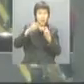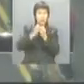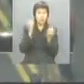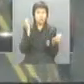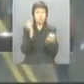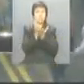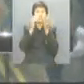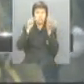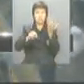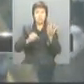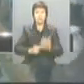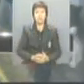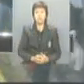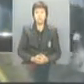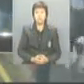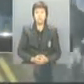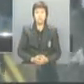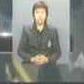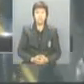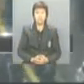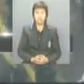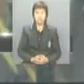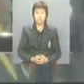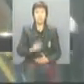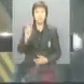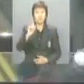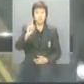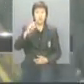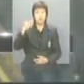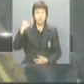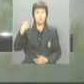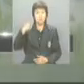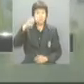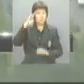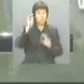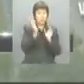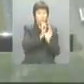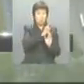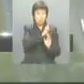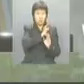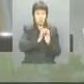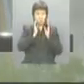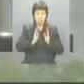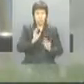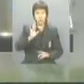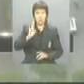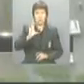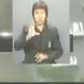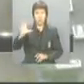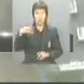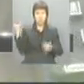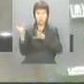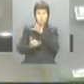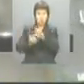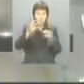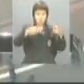ราบจลาจลปราบปรามการก่อเหตุอย่างเข้มงวดได้ระดมกำลังเพิ่มอีก 1,700 นายดูแลความสงบทั่วกรุงลอนดอนโด